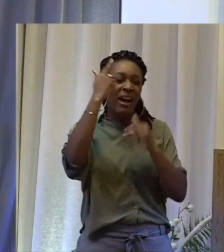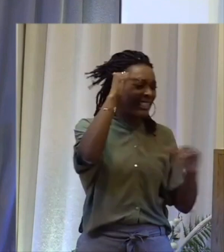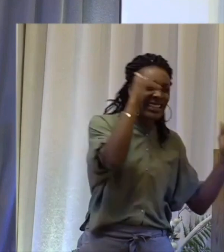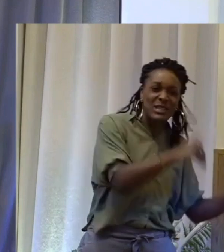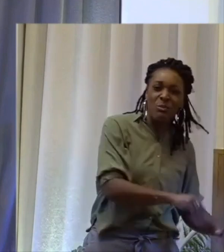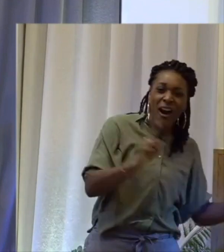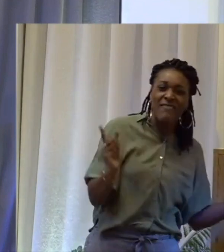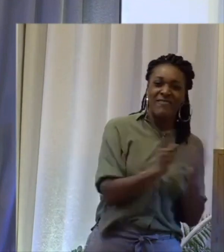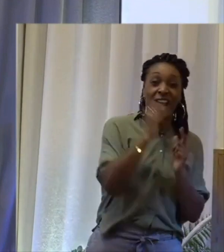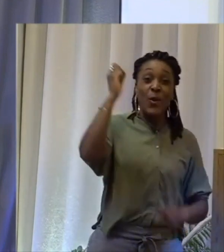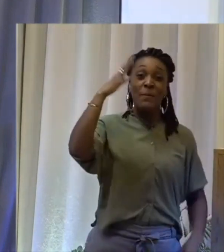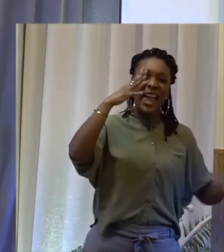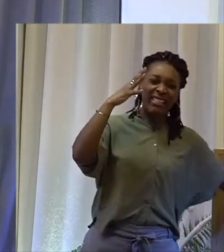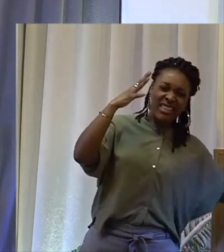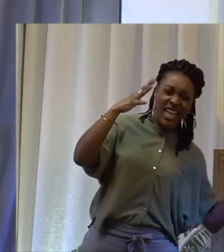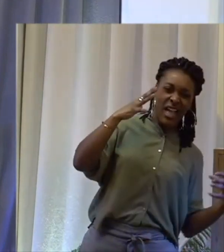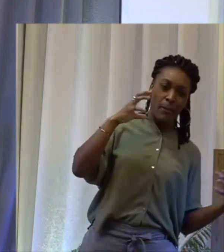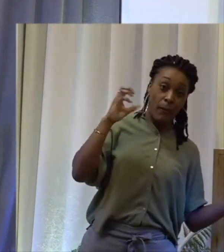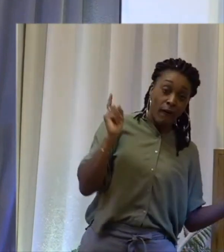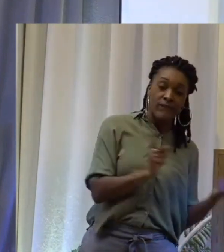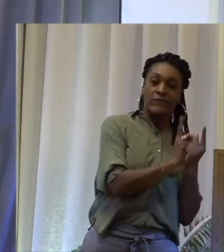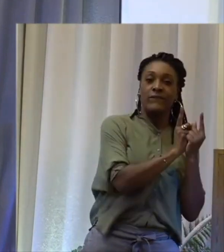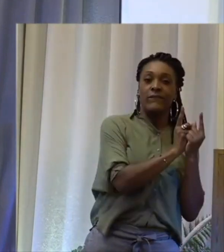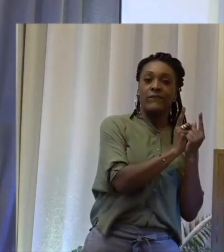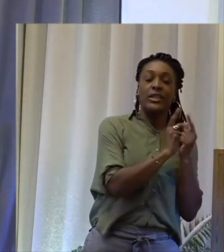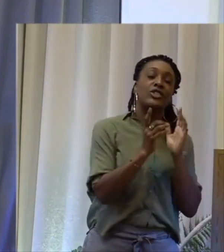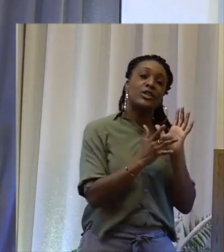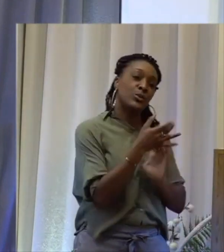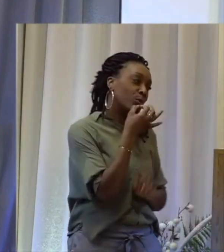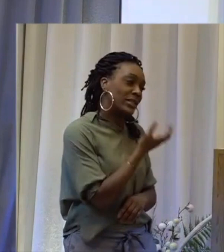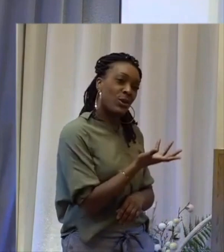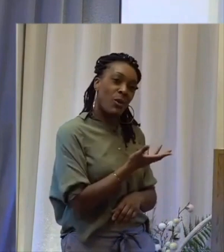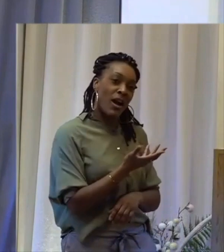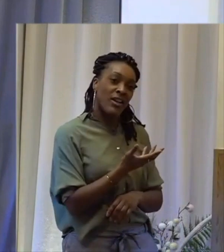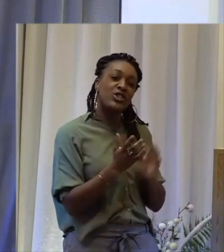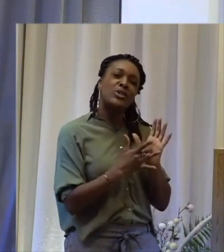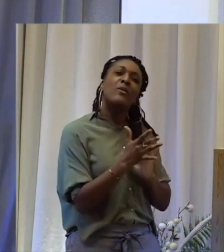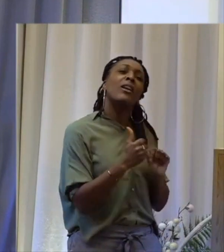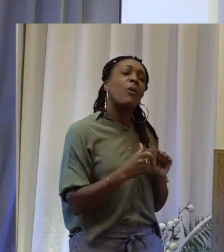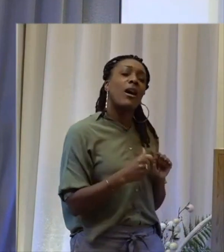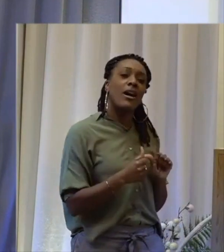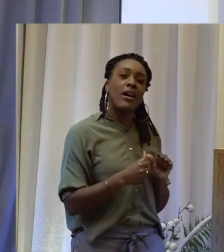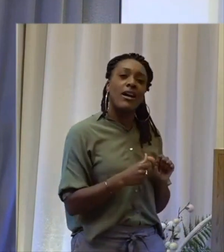désespoir, entre la lumière et les ténèbres. Que va dire Jésus? Que va faire Jésus?